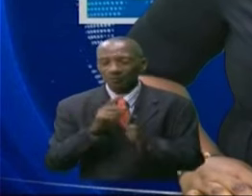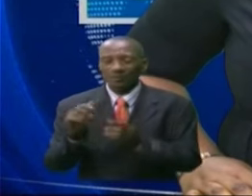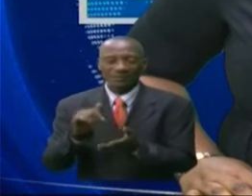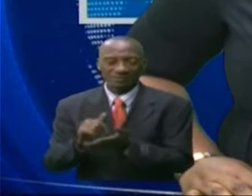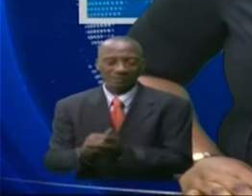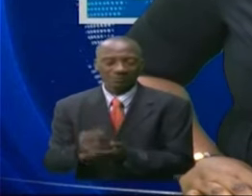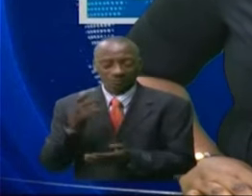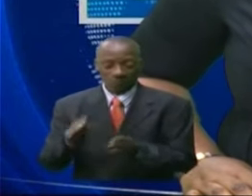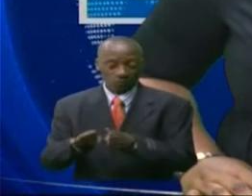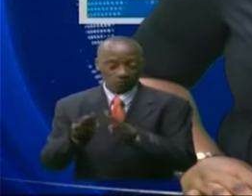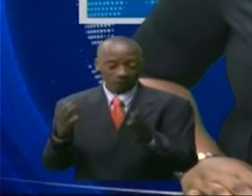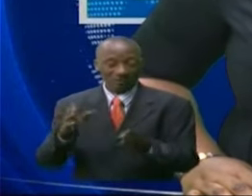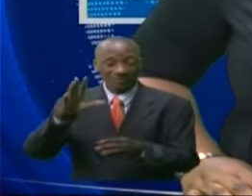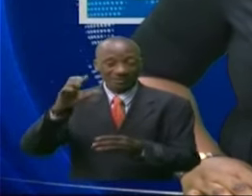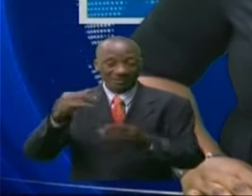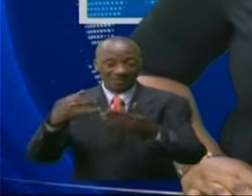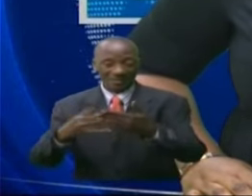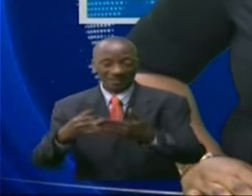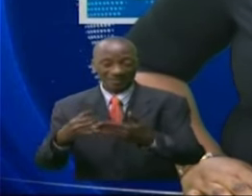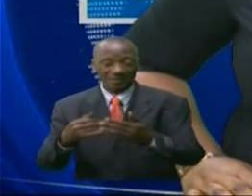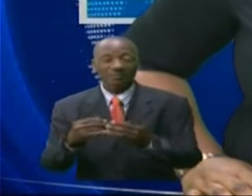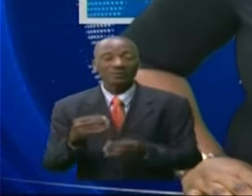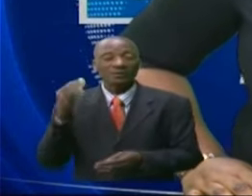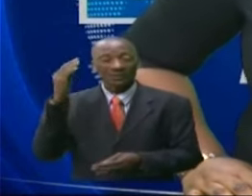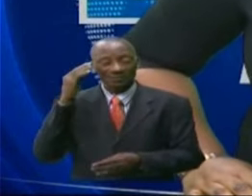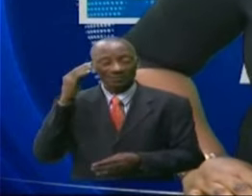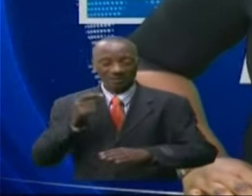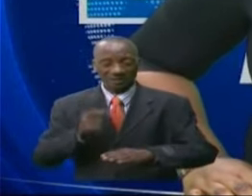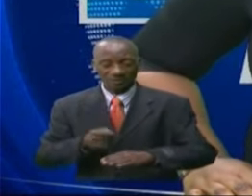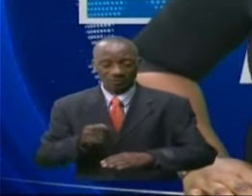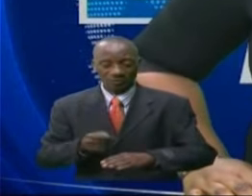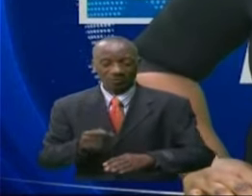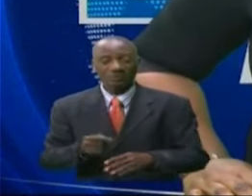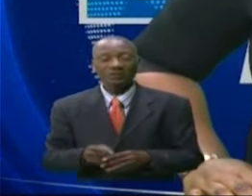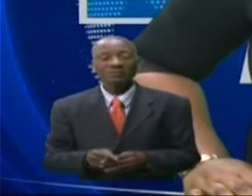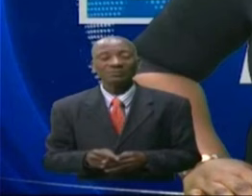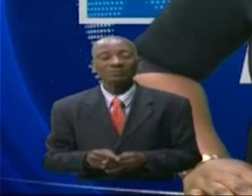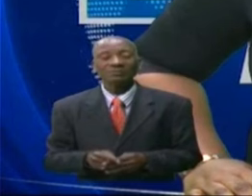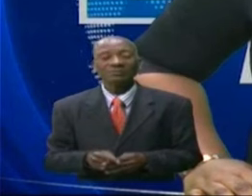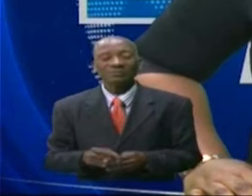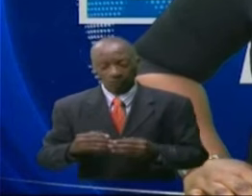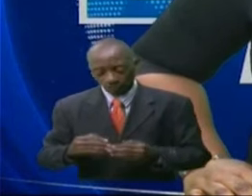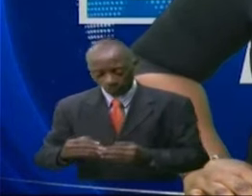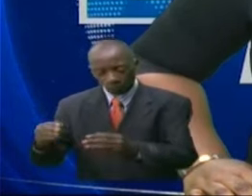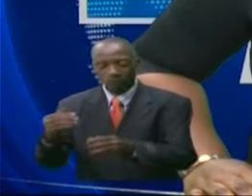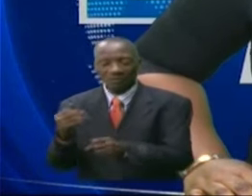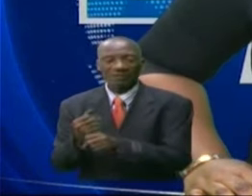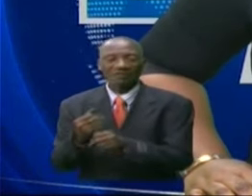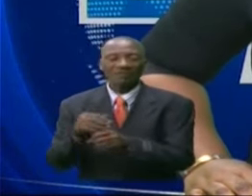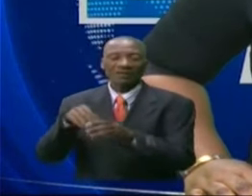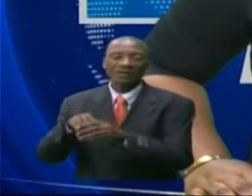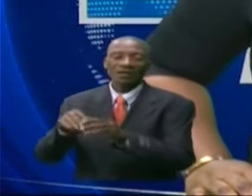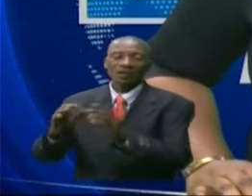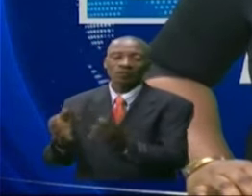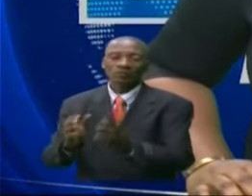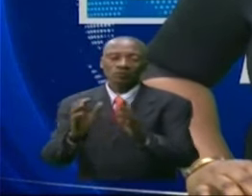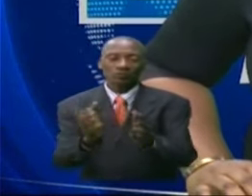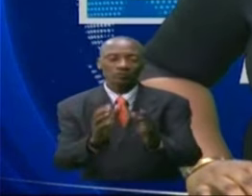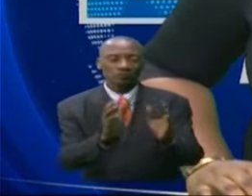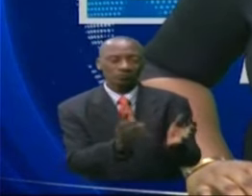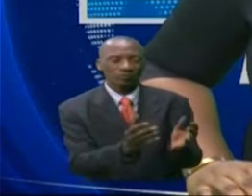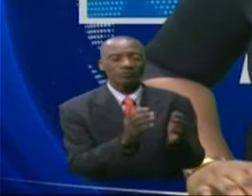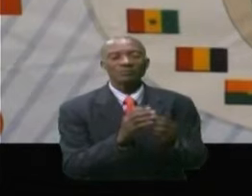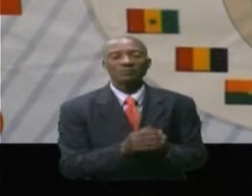de la 56e session des ministres de la Justice, les travaux se sont poursuivis en commission. Bobette Inga Papimbongo,